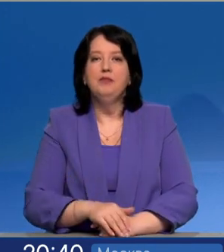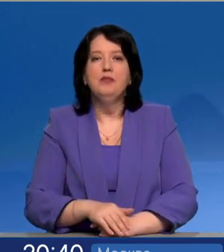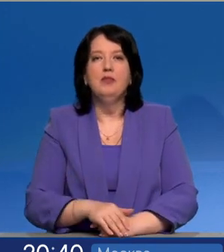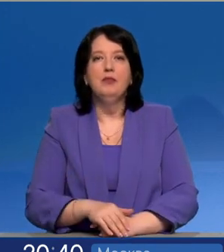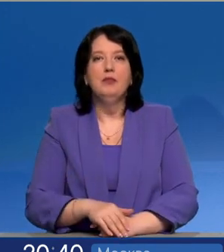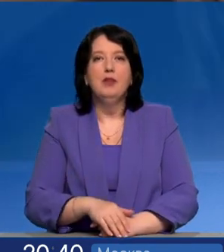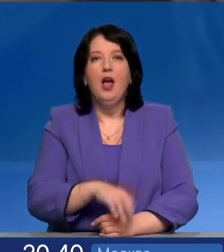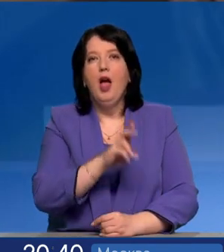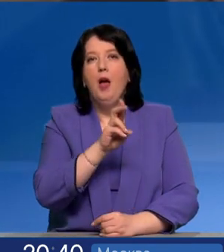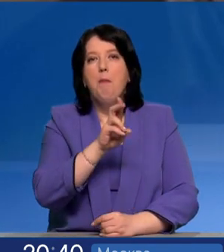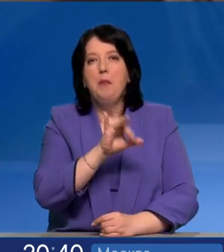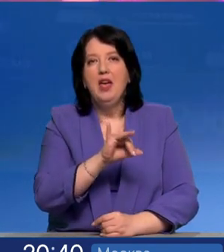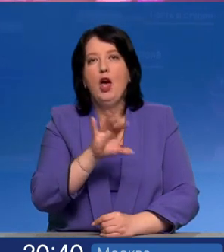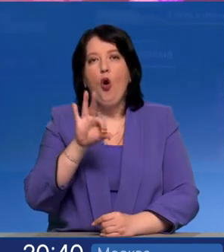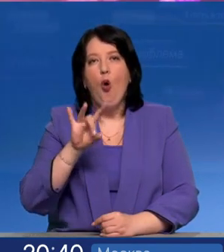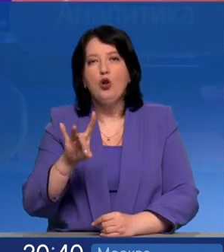not be.